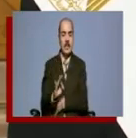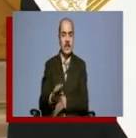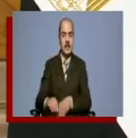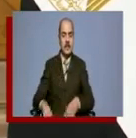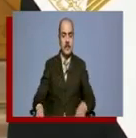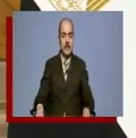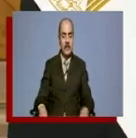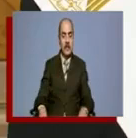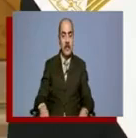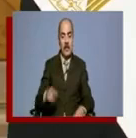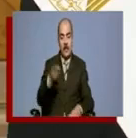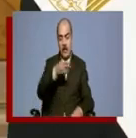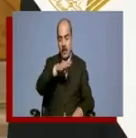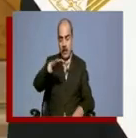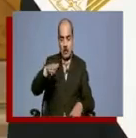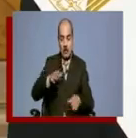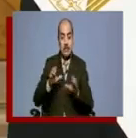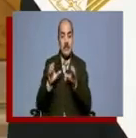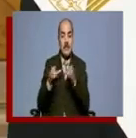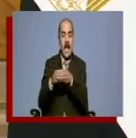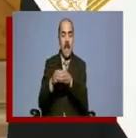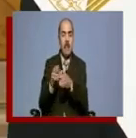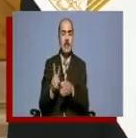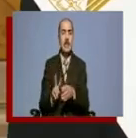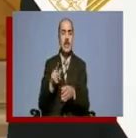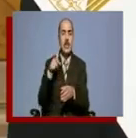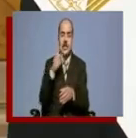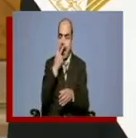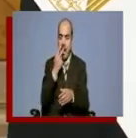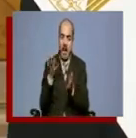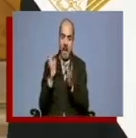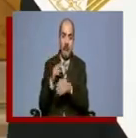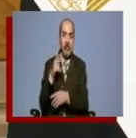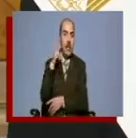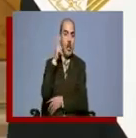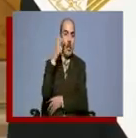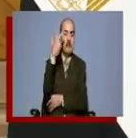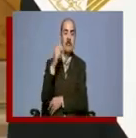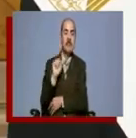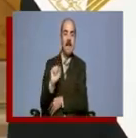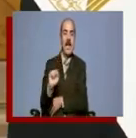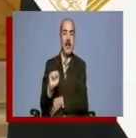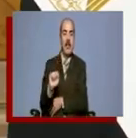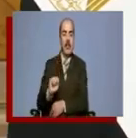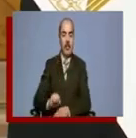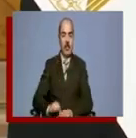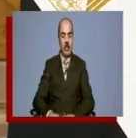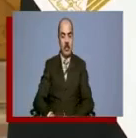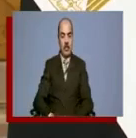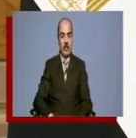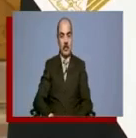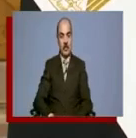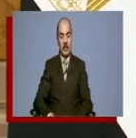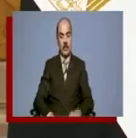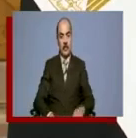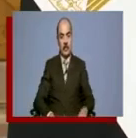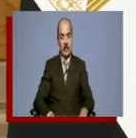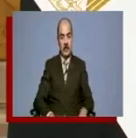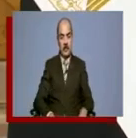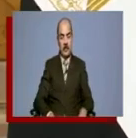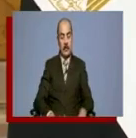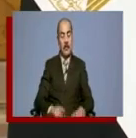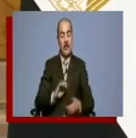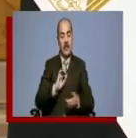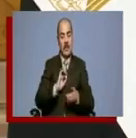عمليه الازاحه و عمليه النزوح او عمليه الضغط على قطاع غزه عشان يفضي قط بتاع غزه ده يتوافق مع العقيده